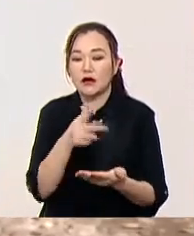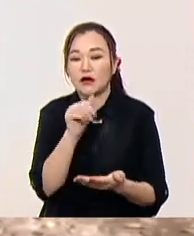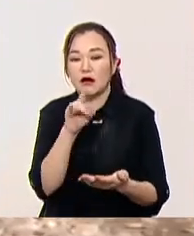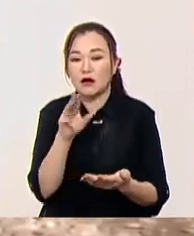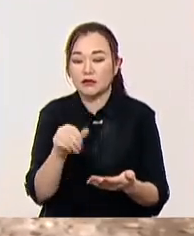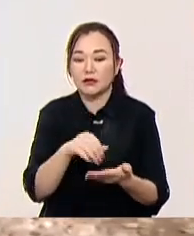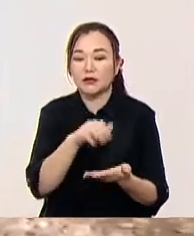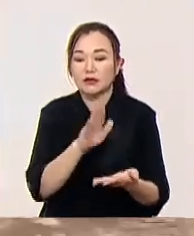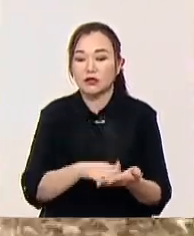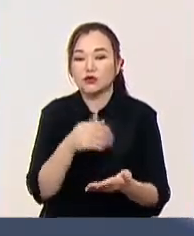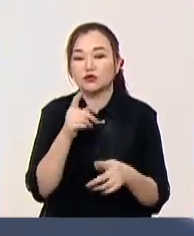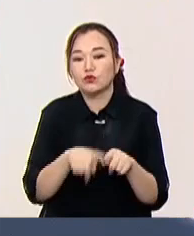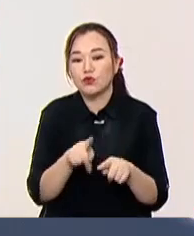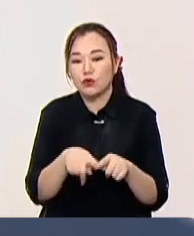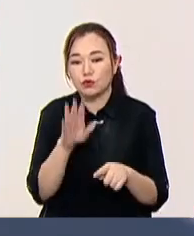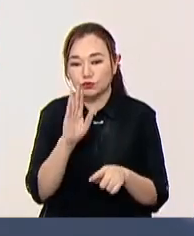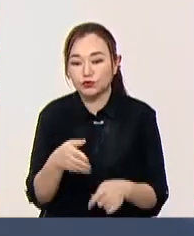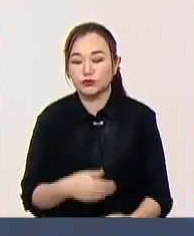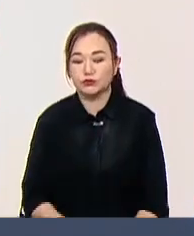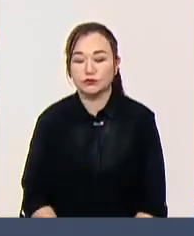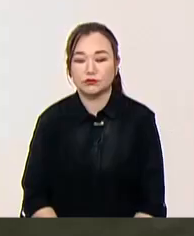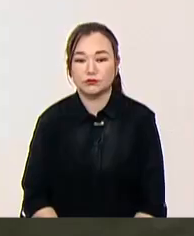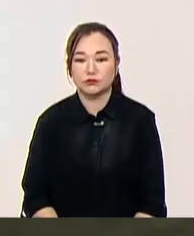engizuge sel qalıp dep sendiret.